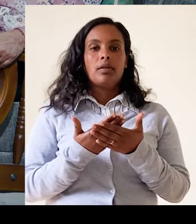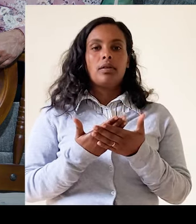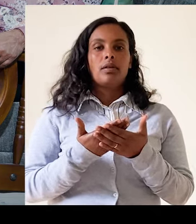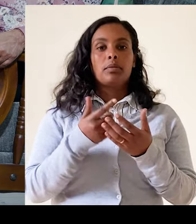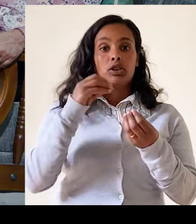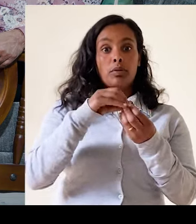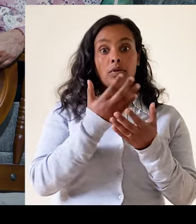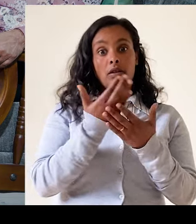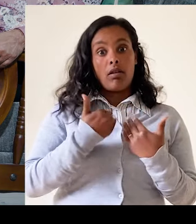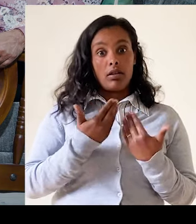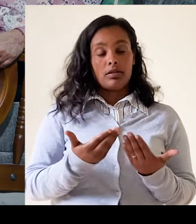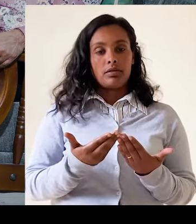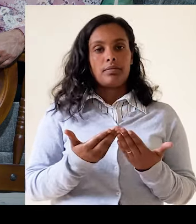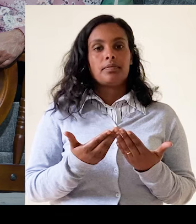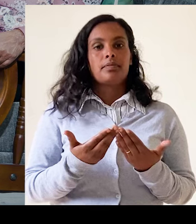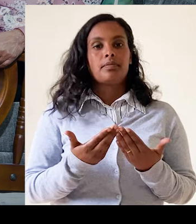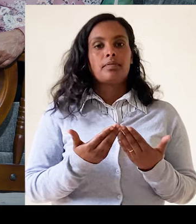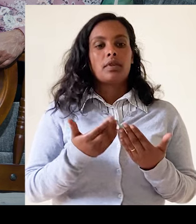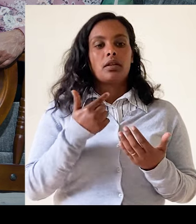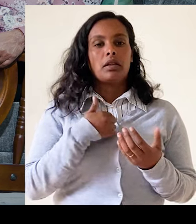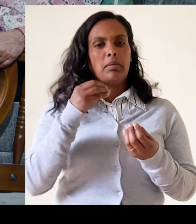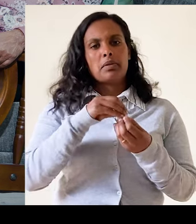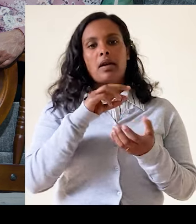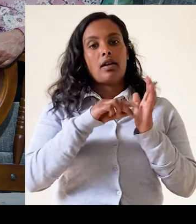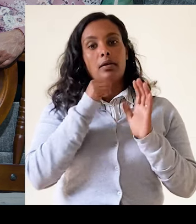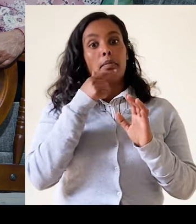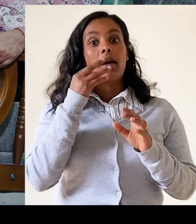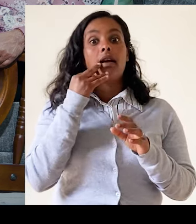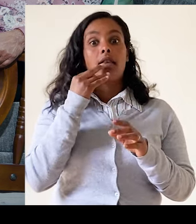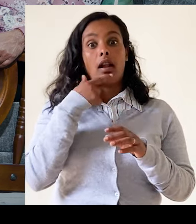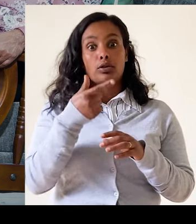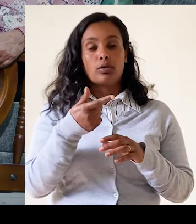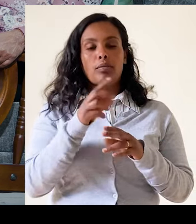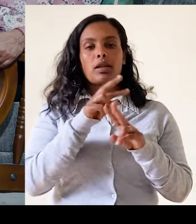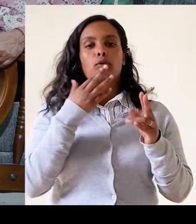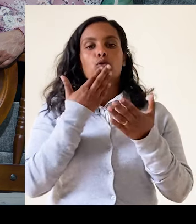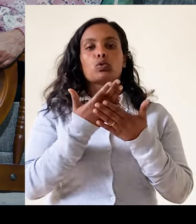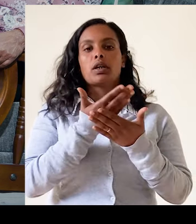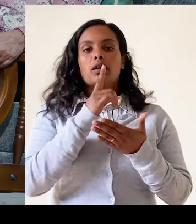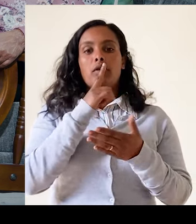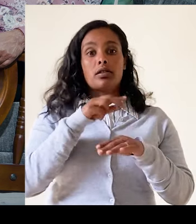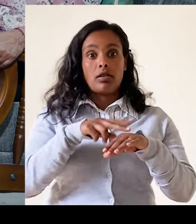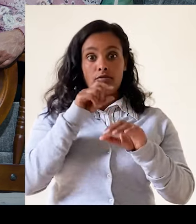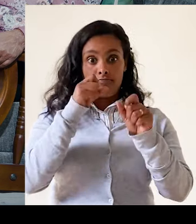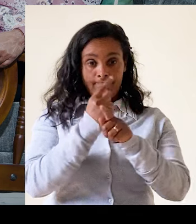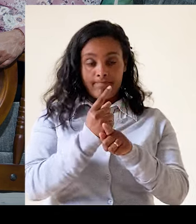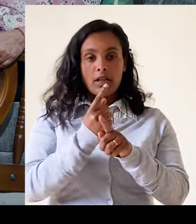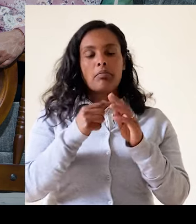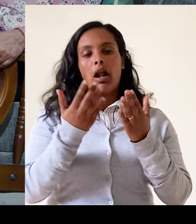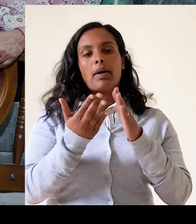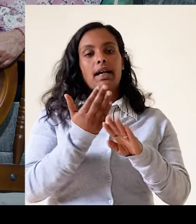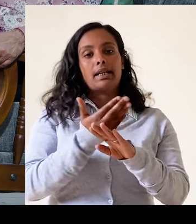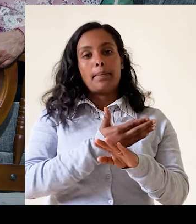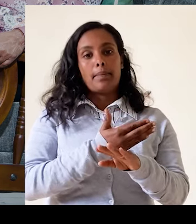ሄዱት የምትጨምሪው ነገር አለሽ? አይ ለመጨመር አይደለም ይላት ያለችው፣ በጣም በጥሩ ነገር ነው ያነሳሽው።